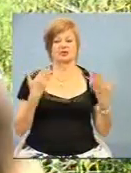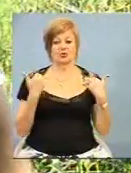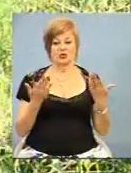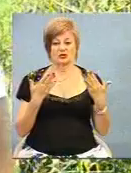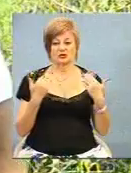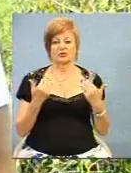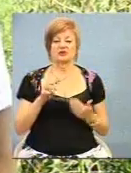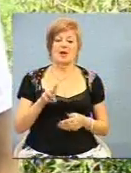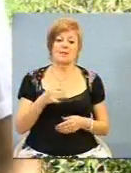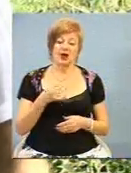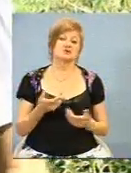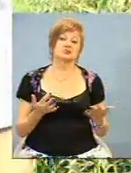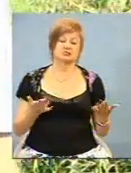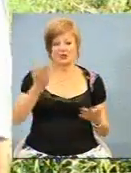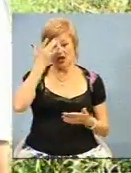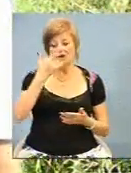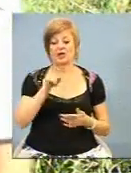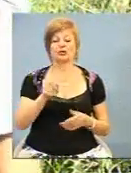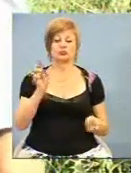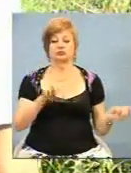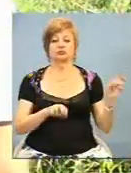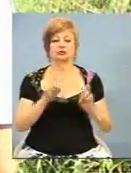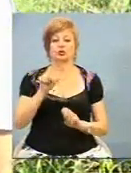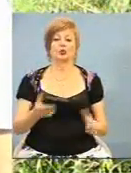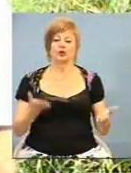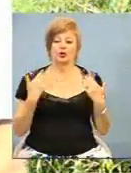на майские. Ну, то есть все лето здесь активно и